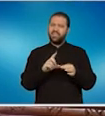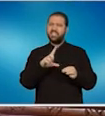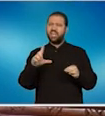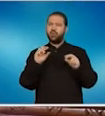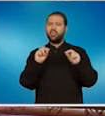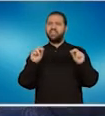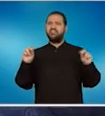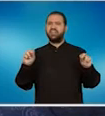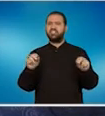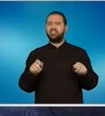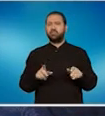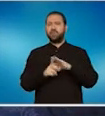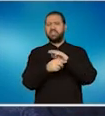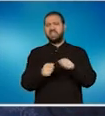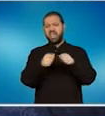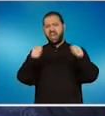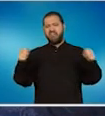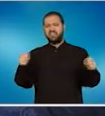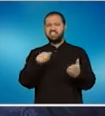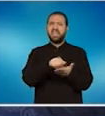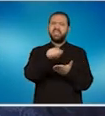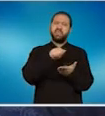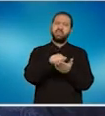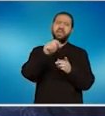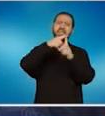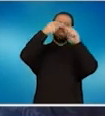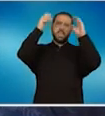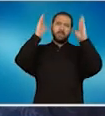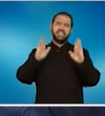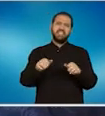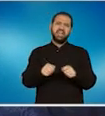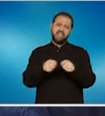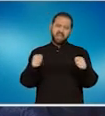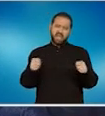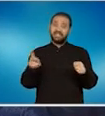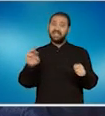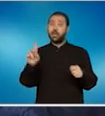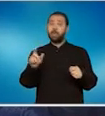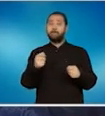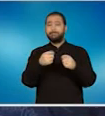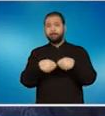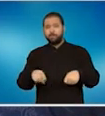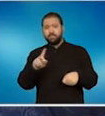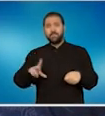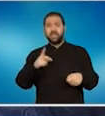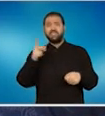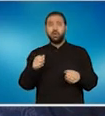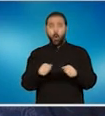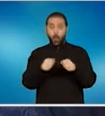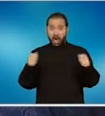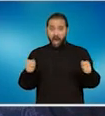pe unele le-am găsit prin revistele bisericești, pe altele sunt editate, slavă Domnului, dar nu toate. Nu există, spre exemplu, un